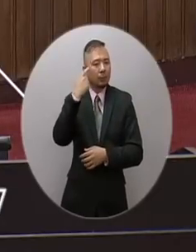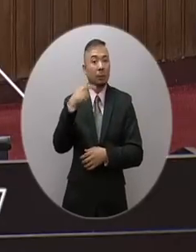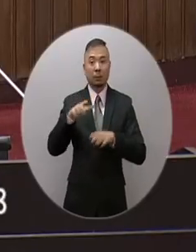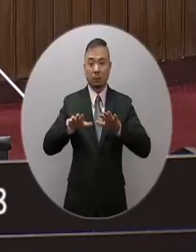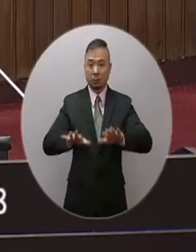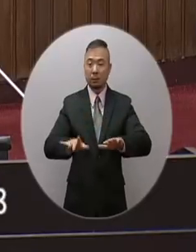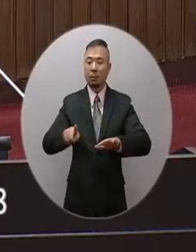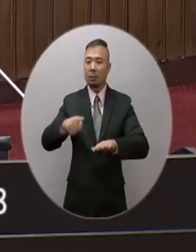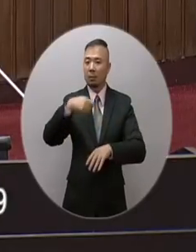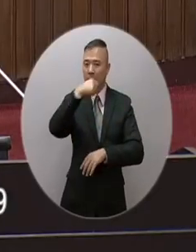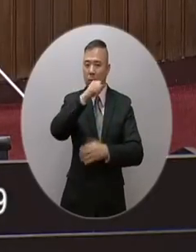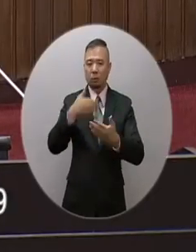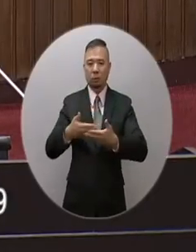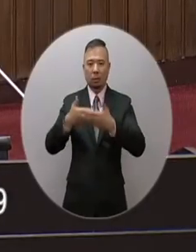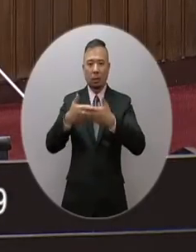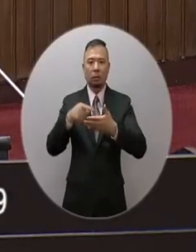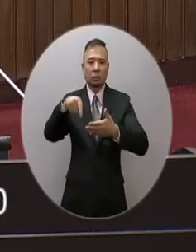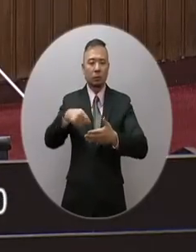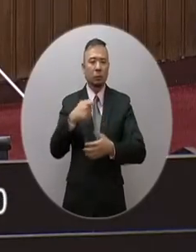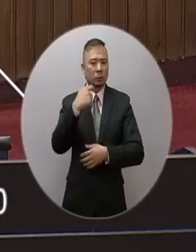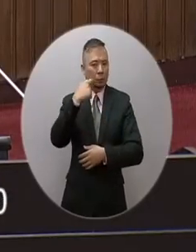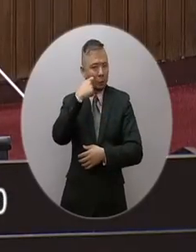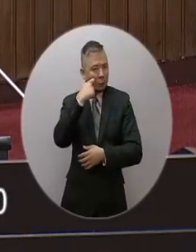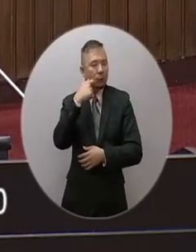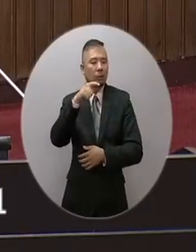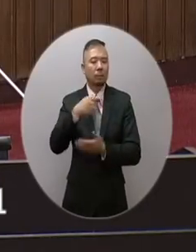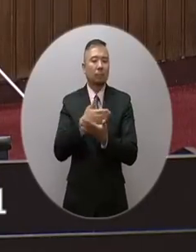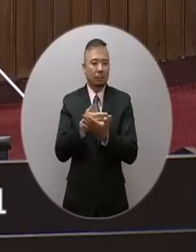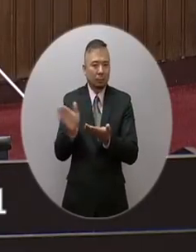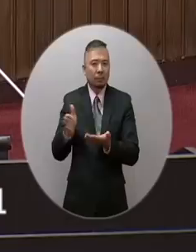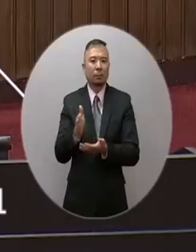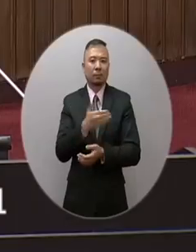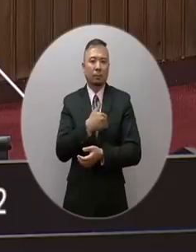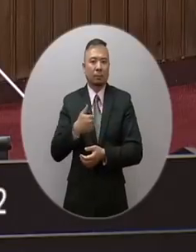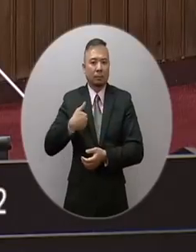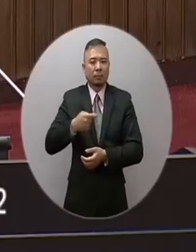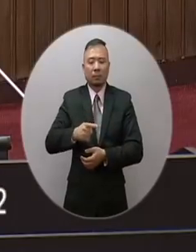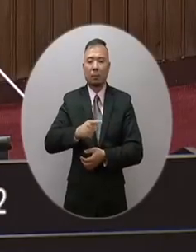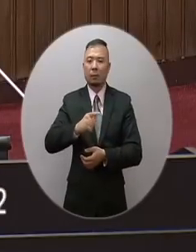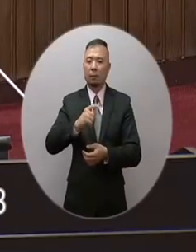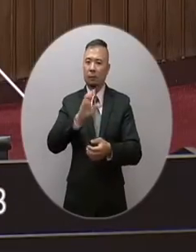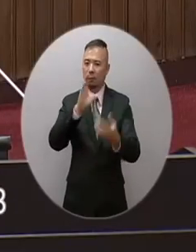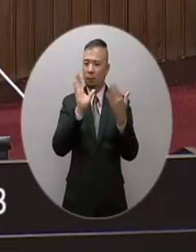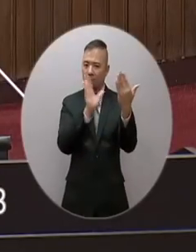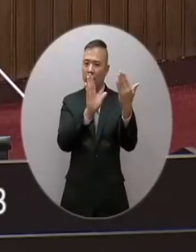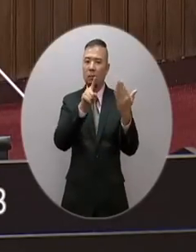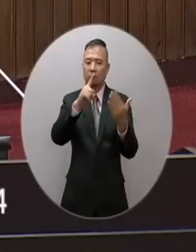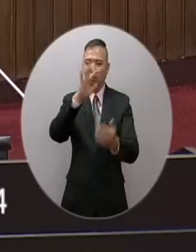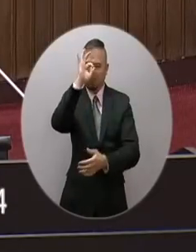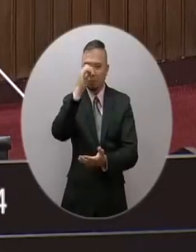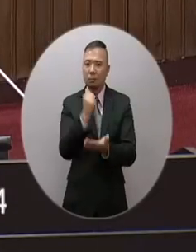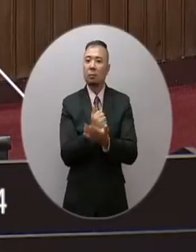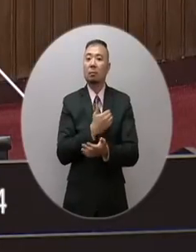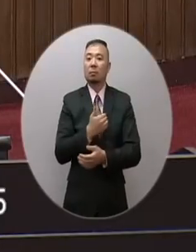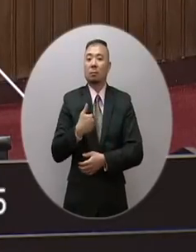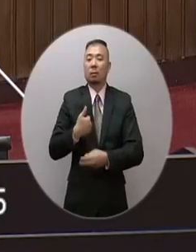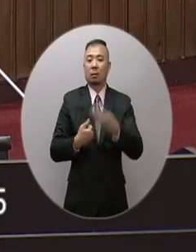岸困局，找到可发展的方向、可实践的道路。